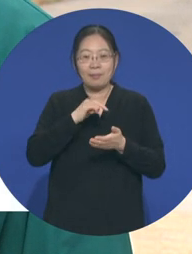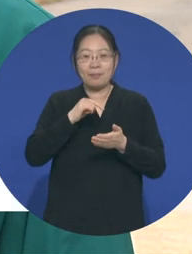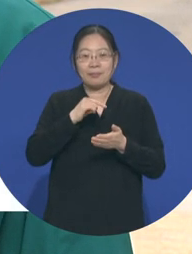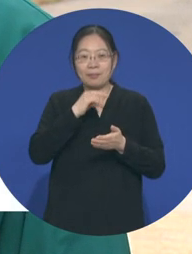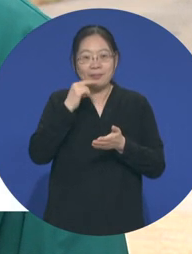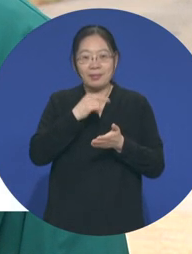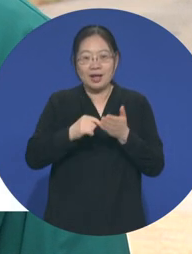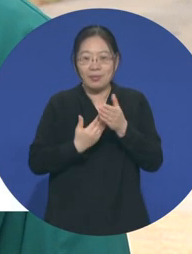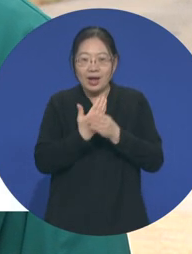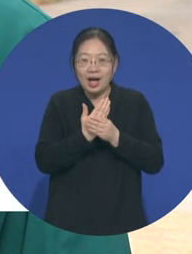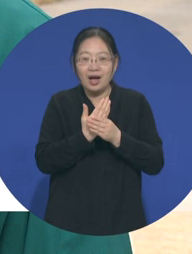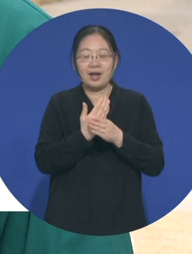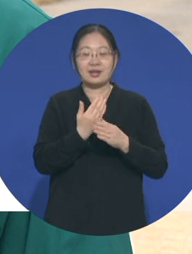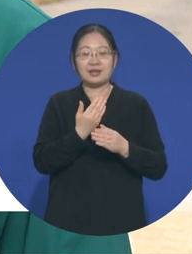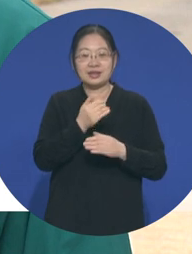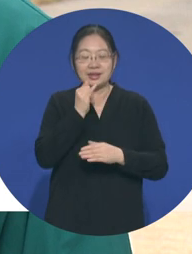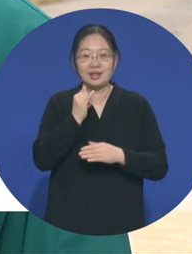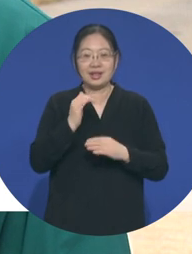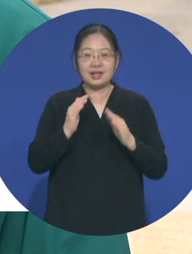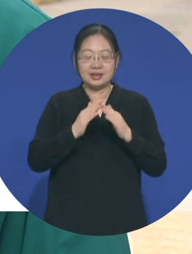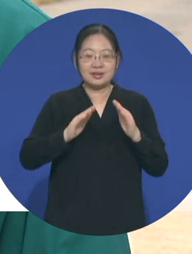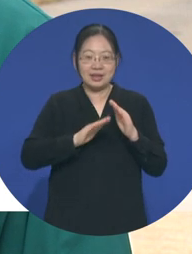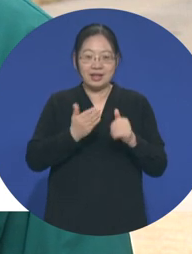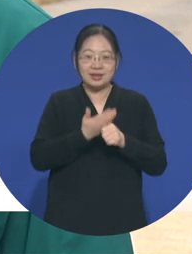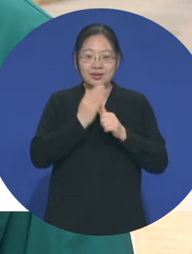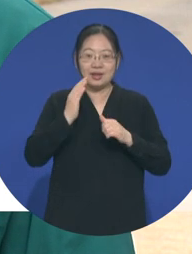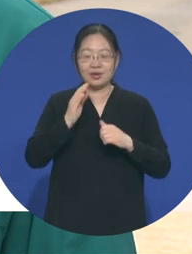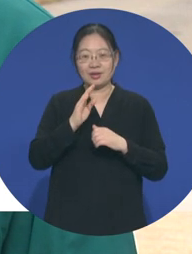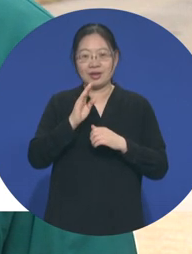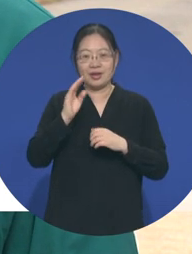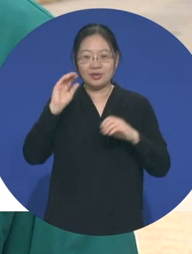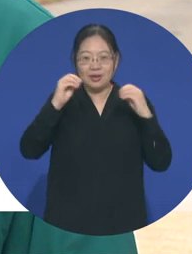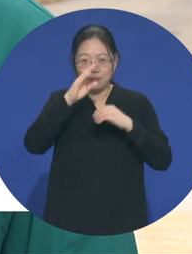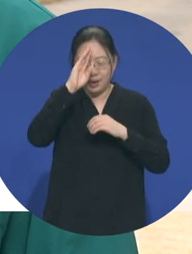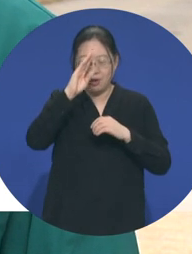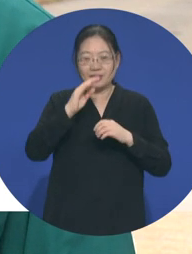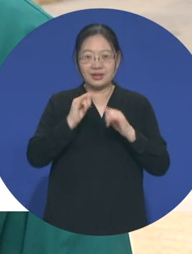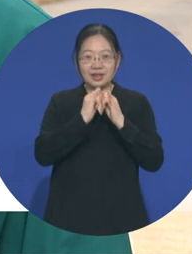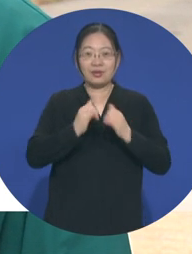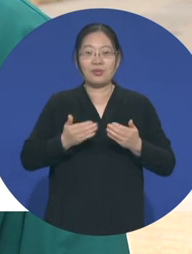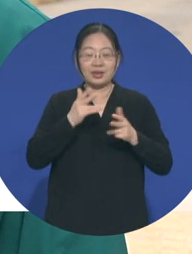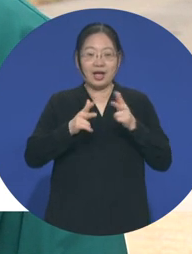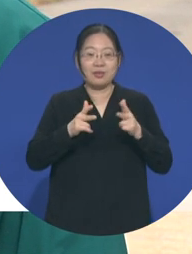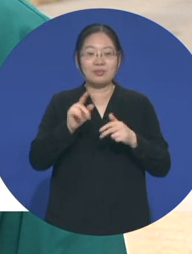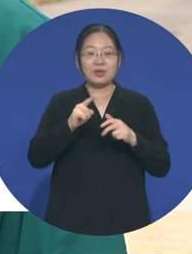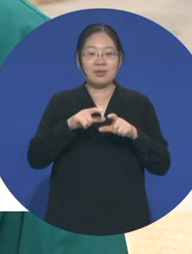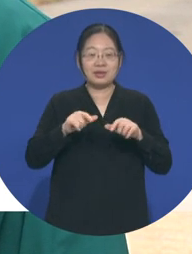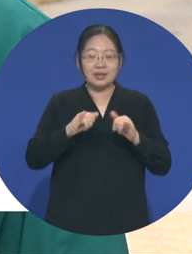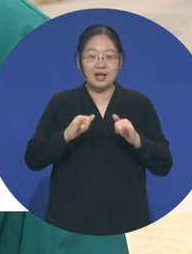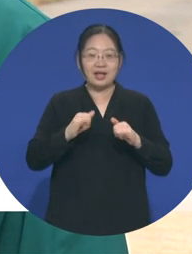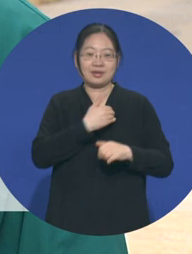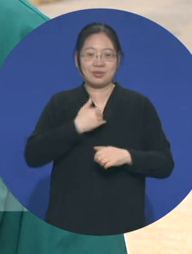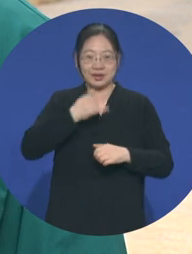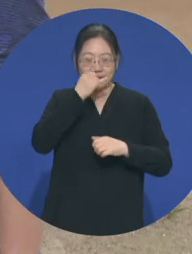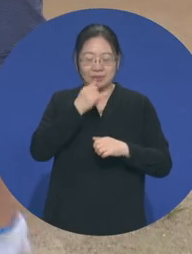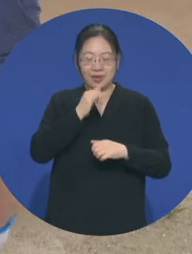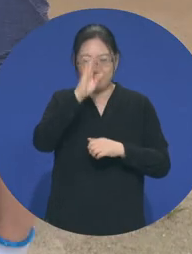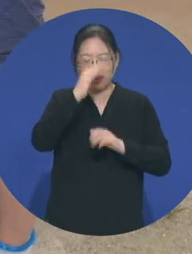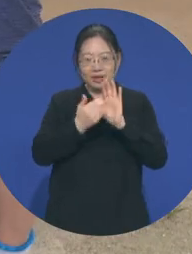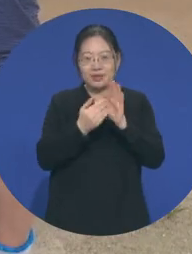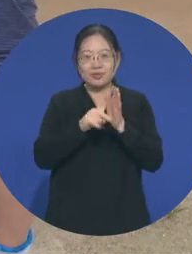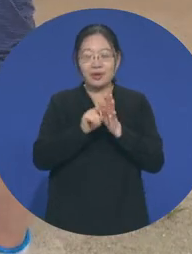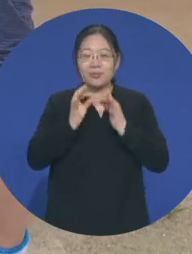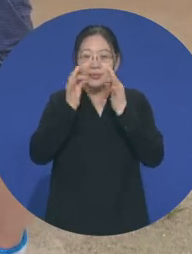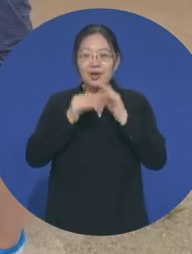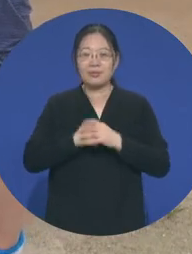사업은 민간 모두 만족도가 높은만큼 더욱 확대하여 가축질병 피해를 최소할 수 있도록 하겠습니다